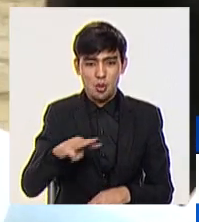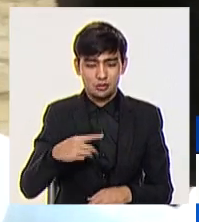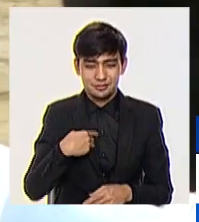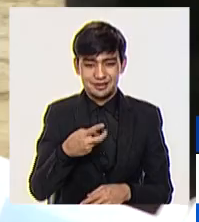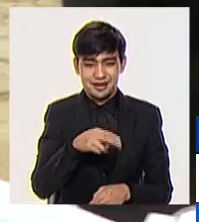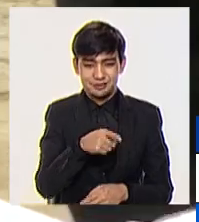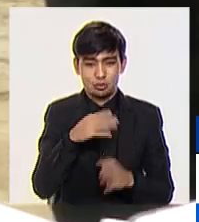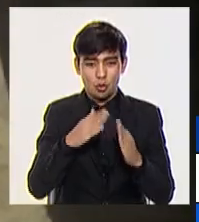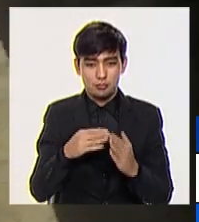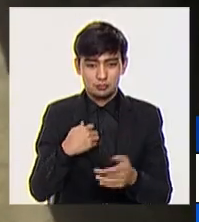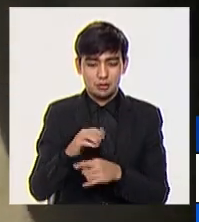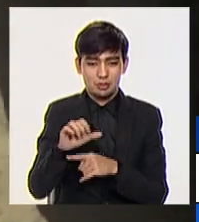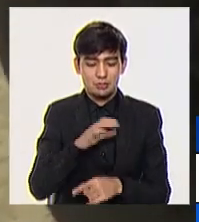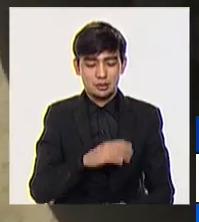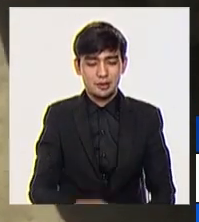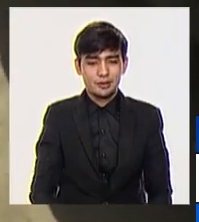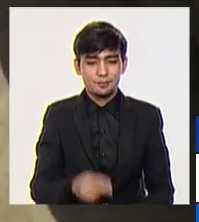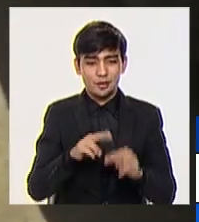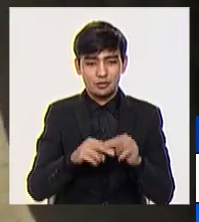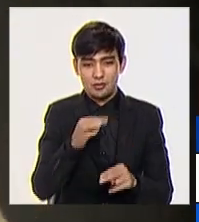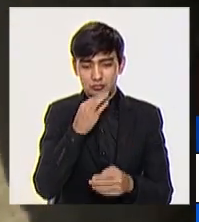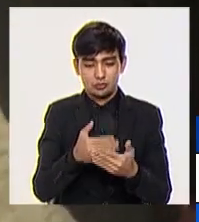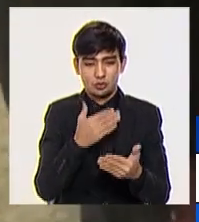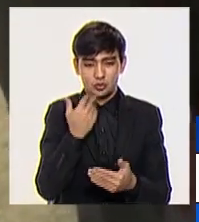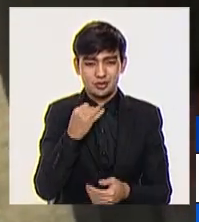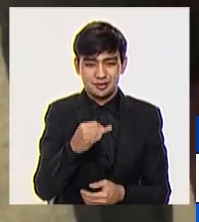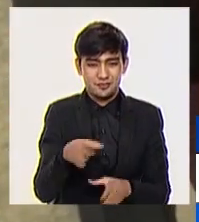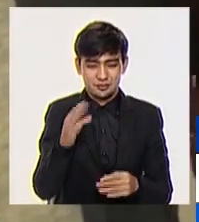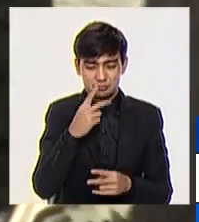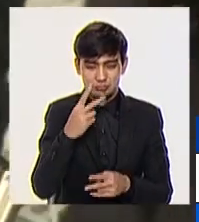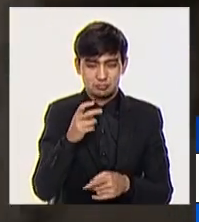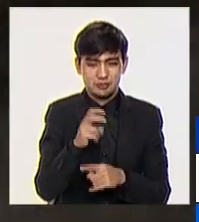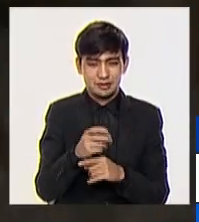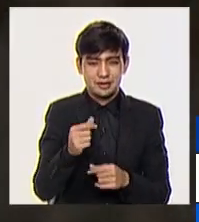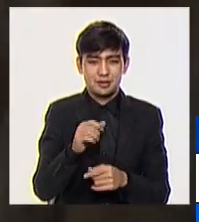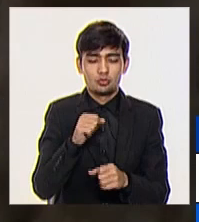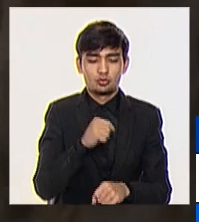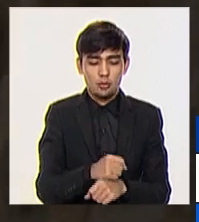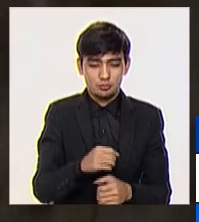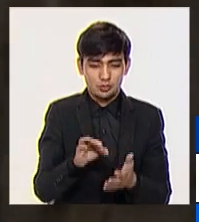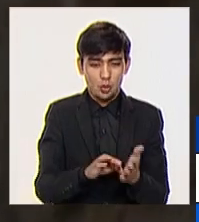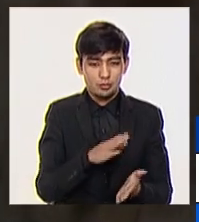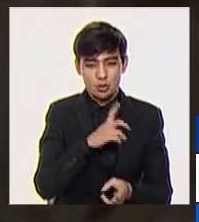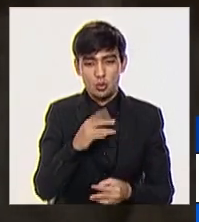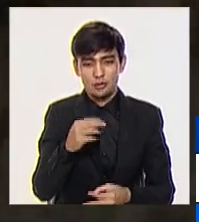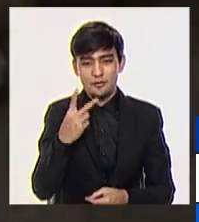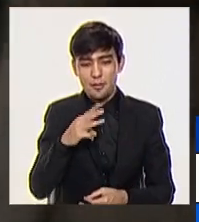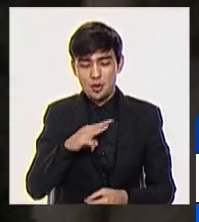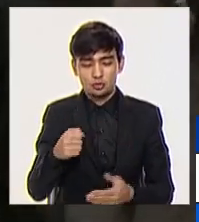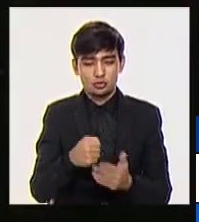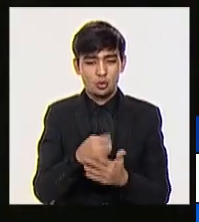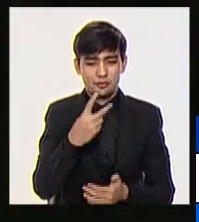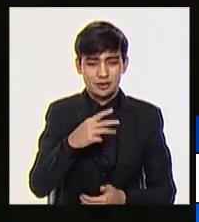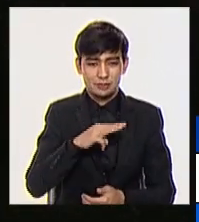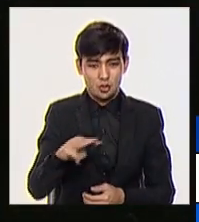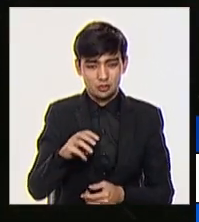үйге. Құрылыс басталмаған соң күдіктенген үлескерлер қаржы салуды саптаған, бірақ олардың 2 миллионнан бастап 20